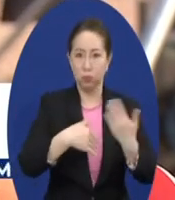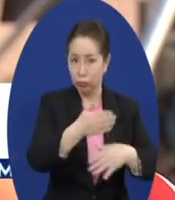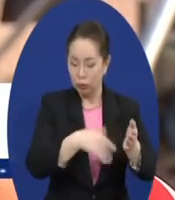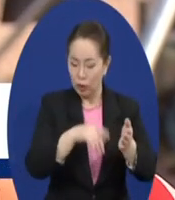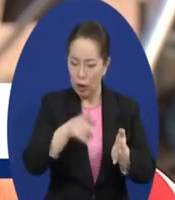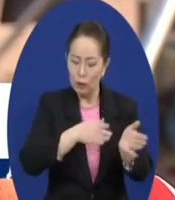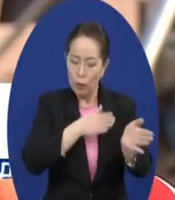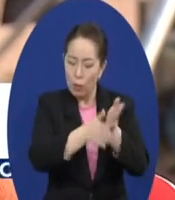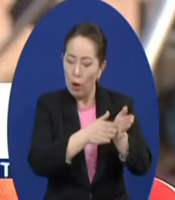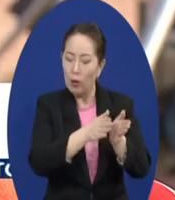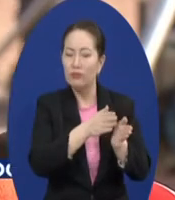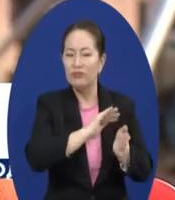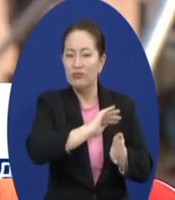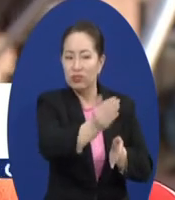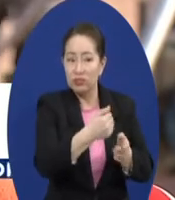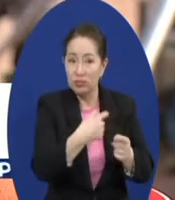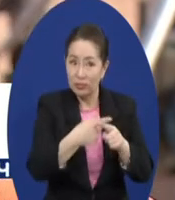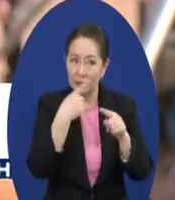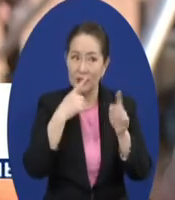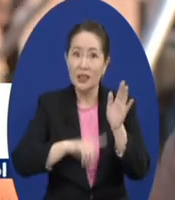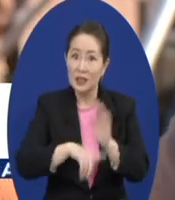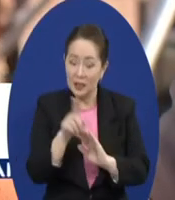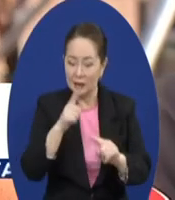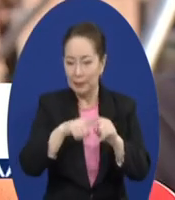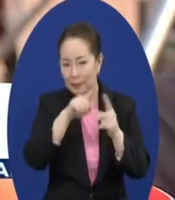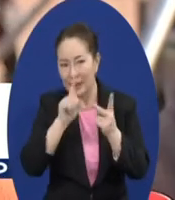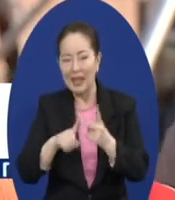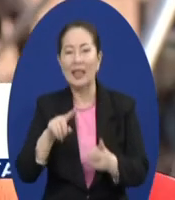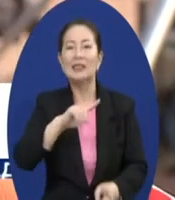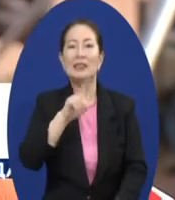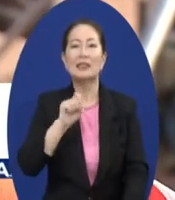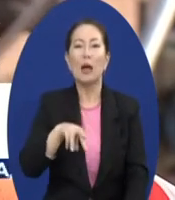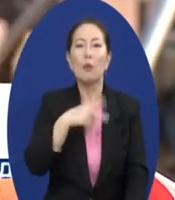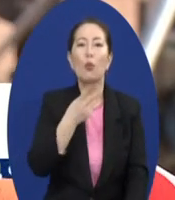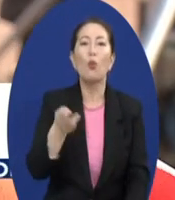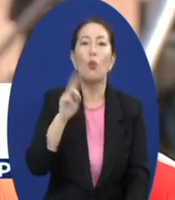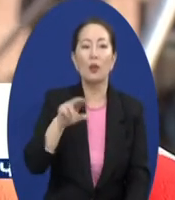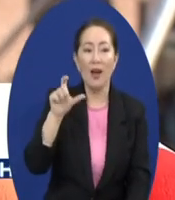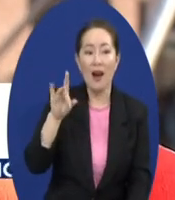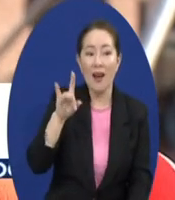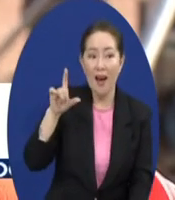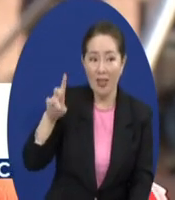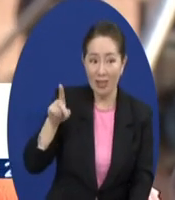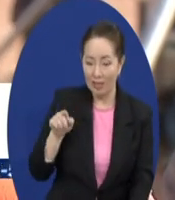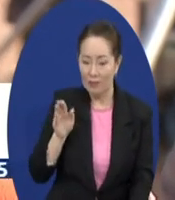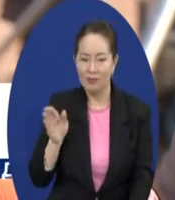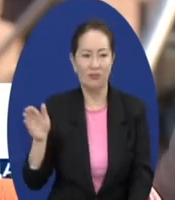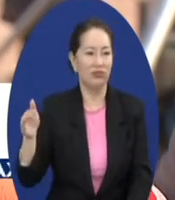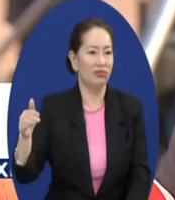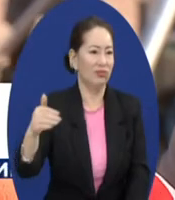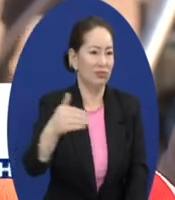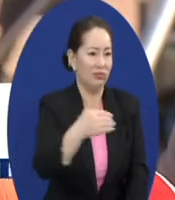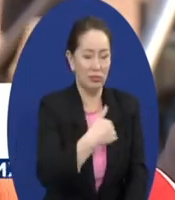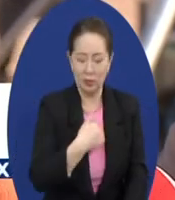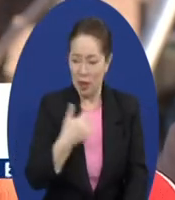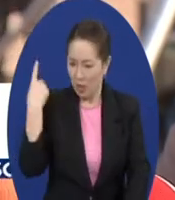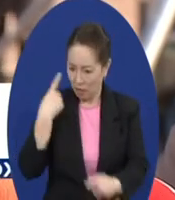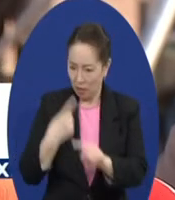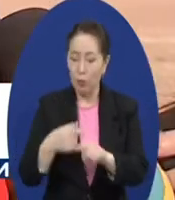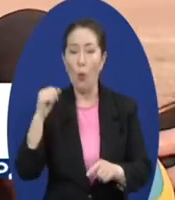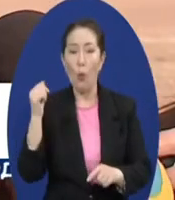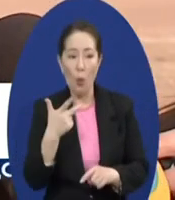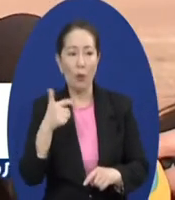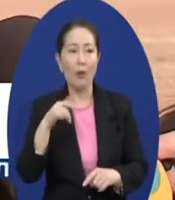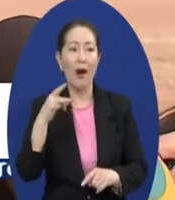яваад эхэлж байна. Энийний дараа бол замуу ирээний бомбтоор 5 дахьгоос кокс нүүрс тээвэрлэх 3 дахь гарц гараад ирж